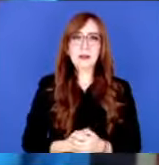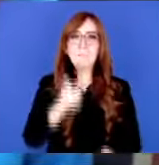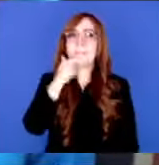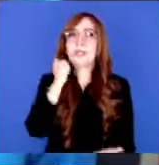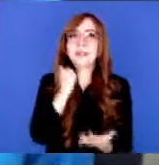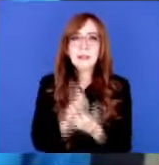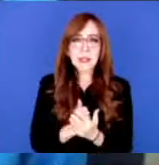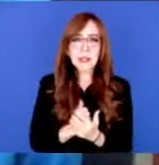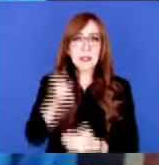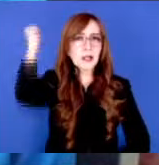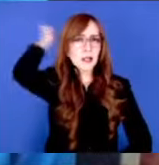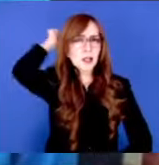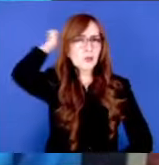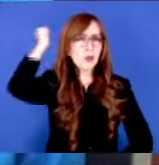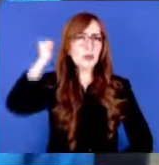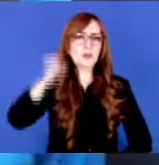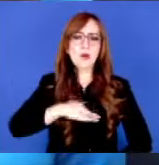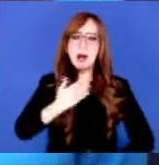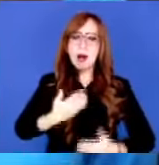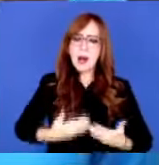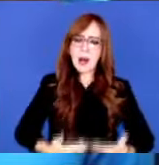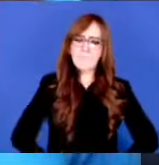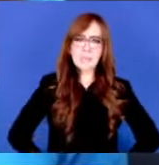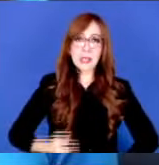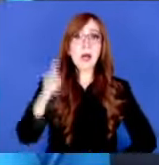hamil penting. Harus kita kawal.